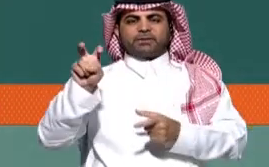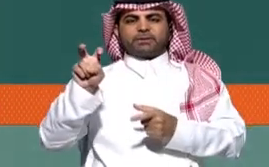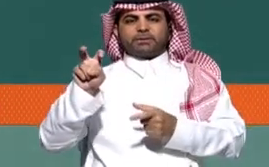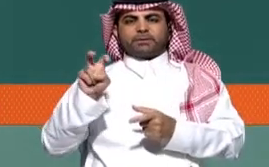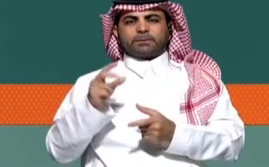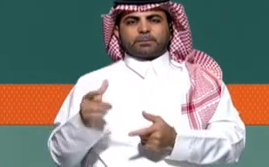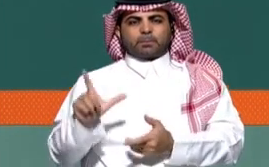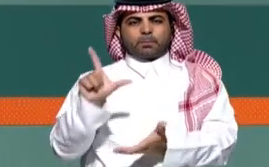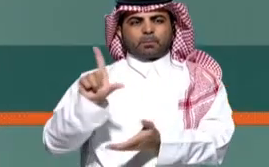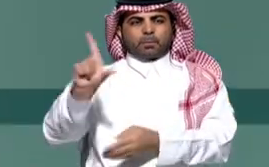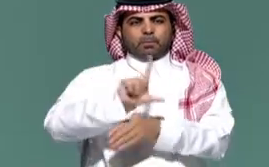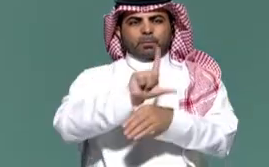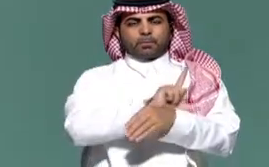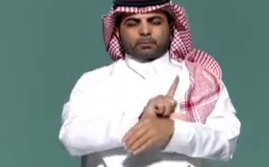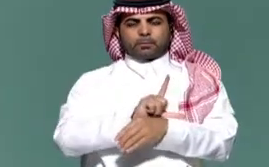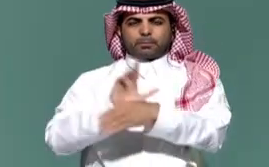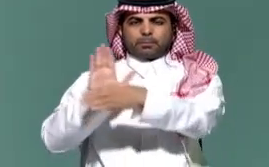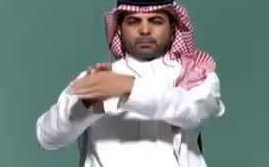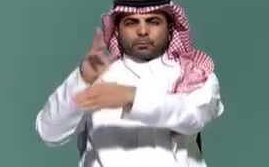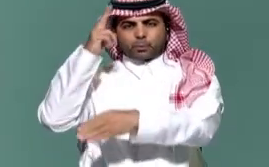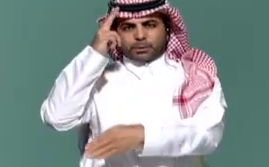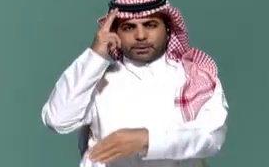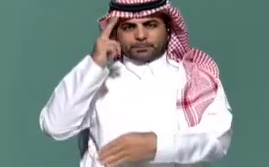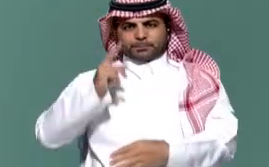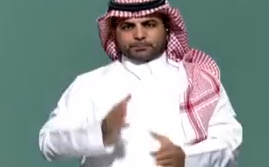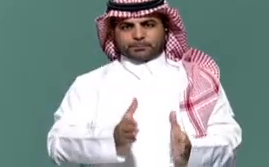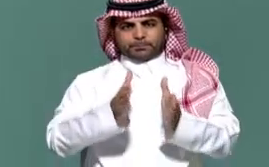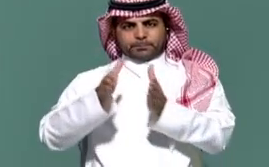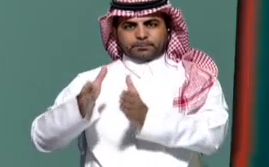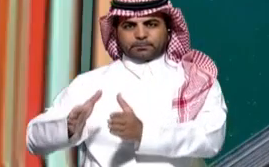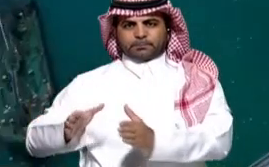الافتراضية التي دعت لها المملكة.